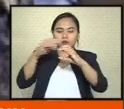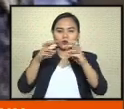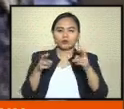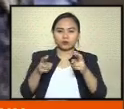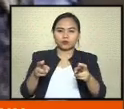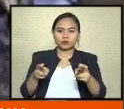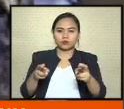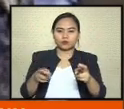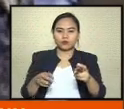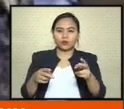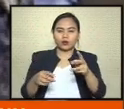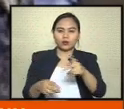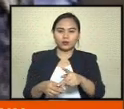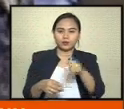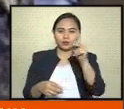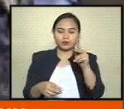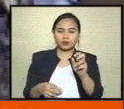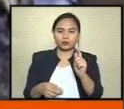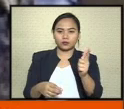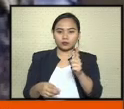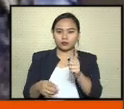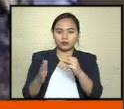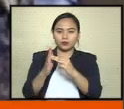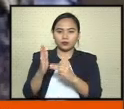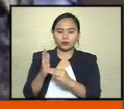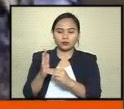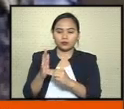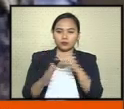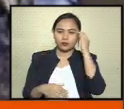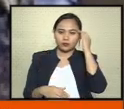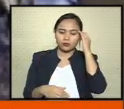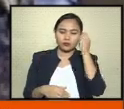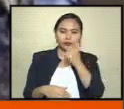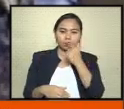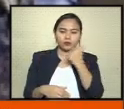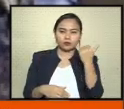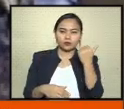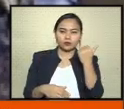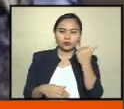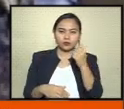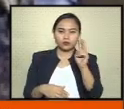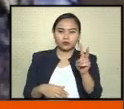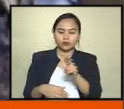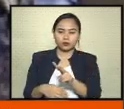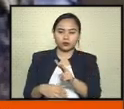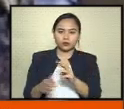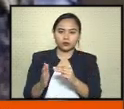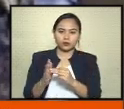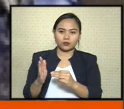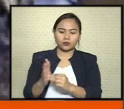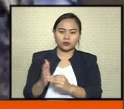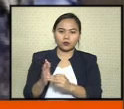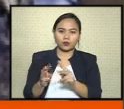Pampanga, 22 million, saka pa lang i-identify ng congressman doon o kung sino man, yung 22 million worth of